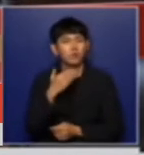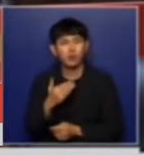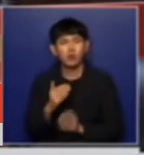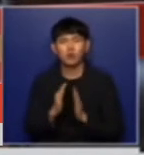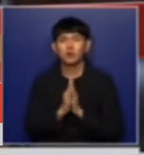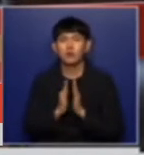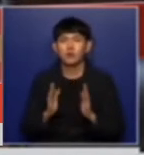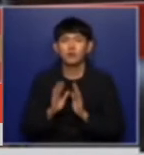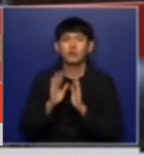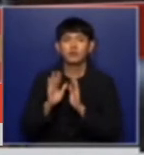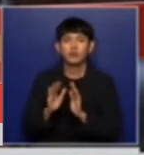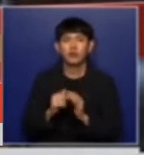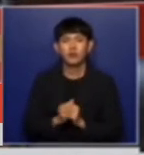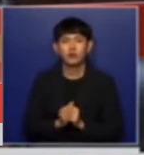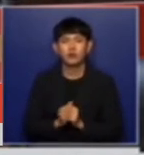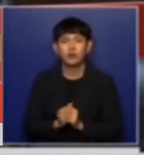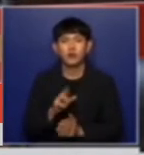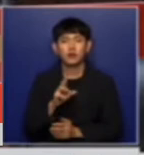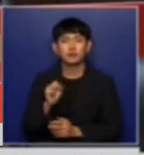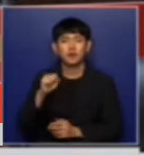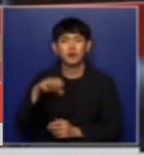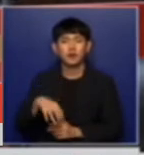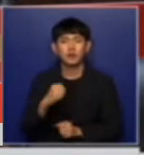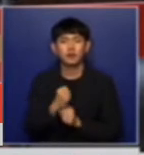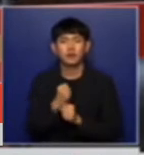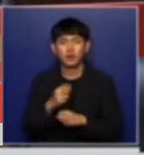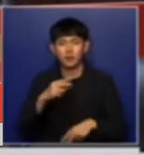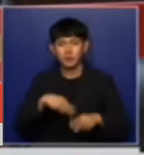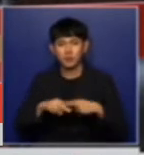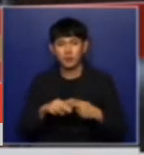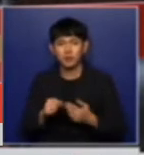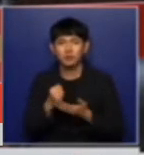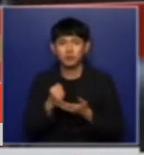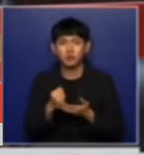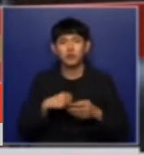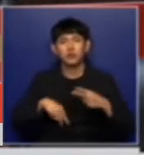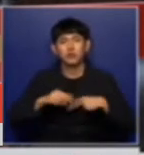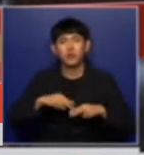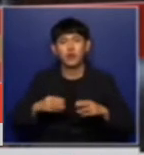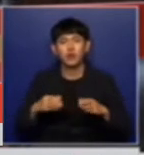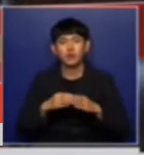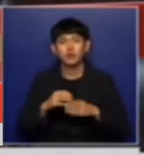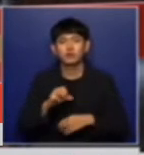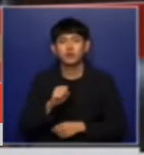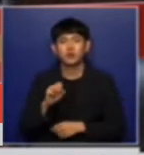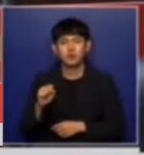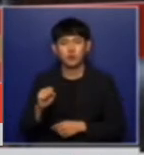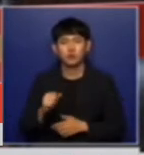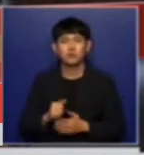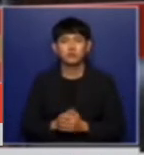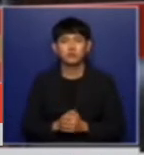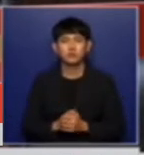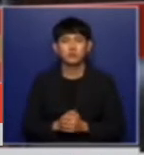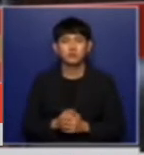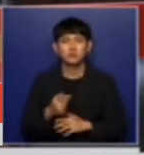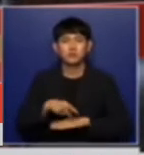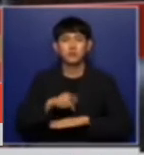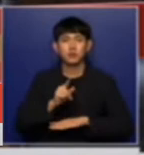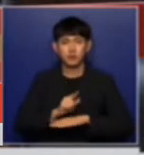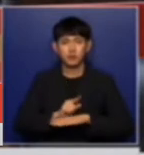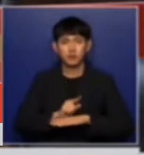ยังฝ่ายรัฐสภาของเราที่ดูแลสมาชิกอย่างดียิ่งนะครับท่านประธานครับ